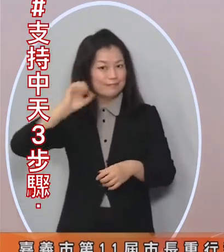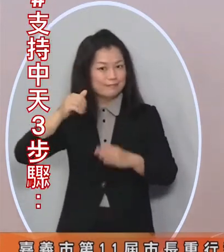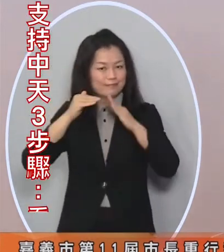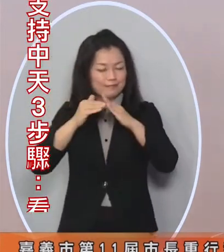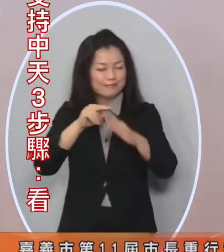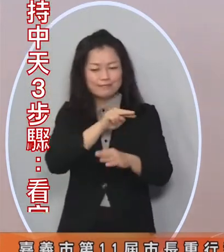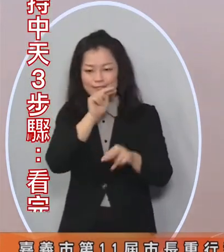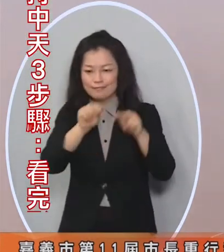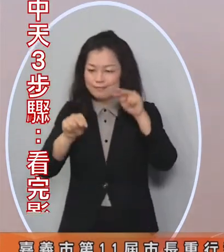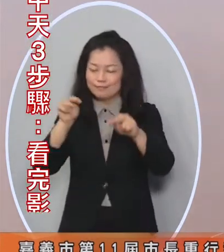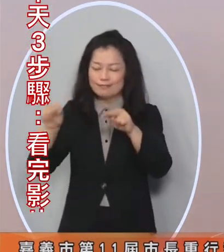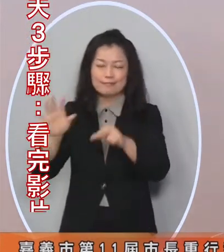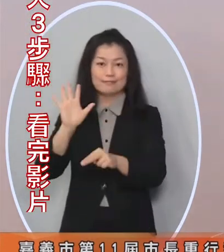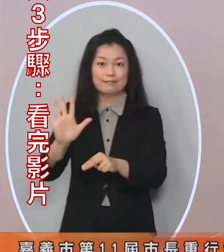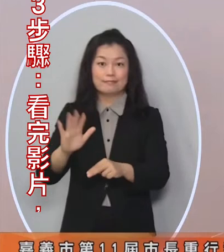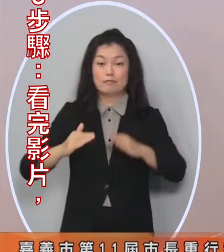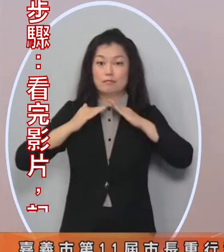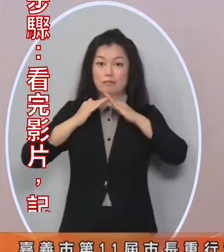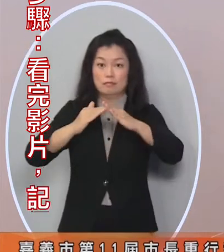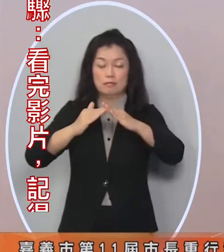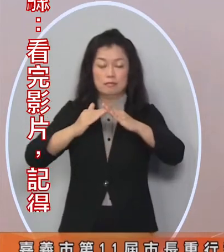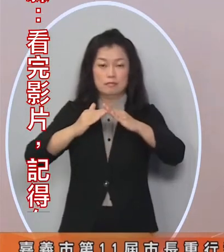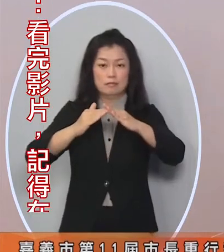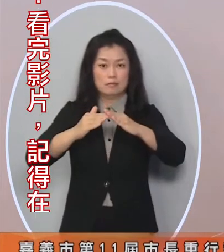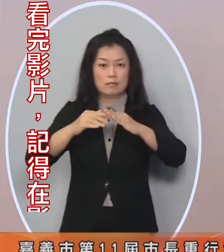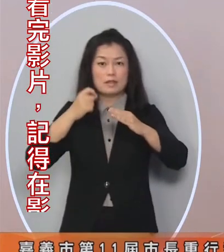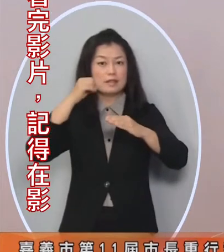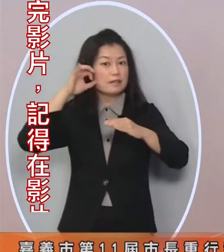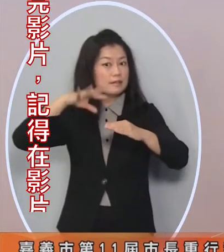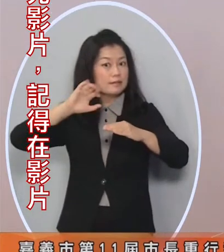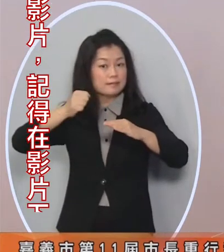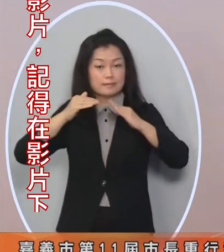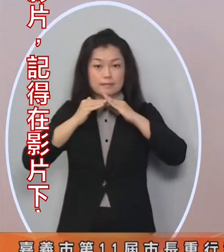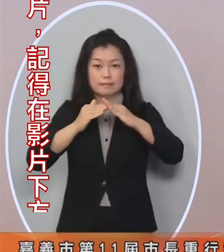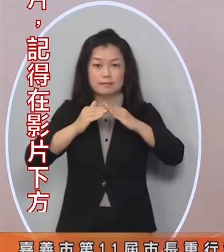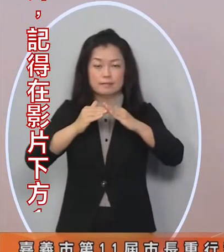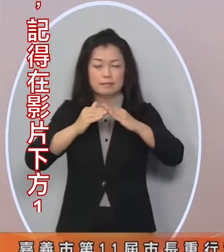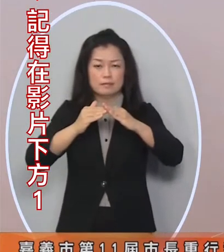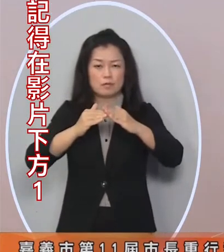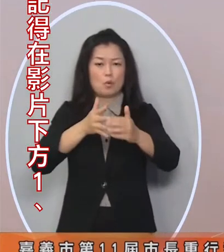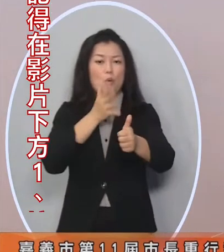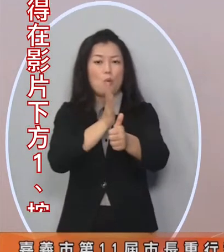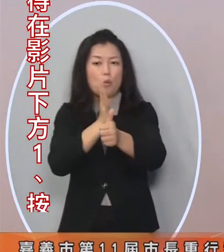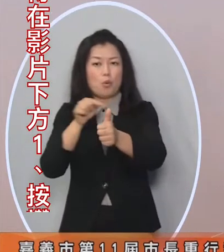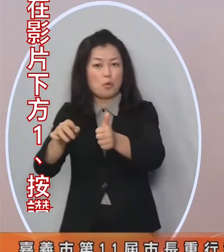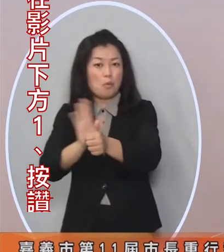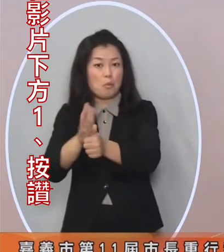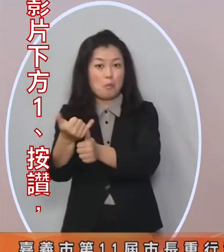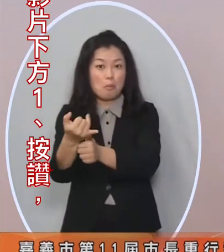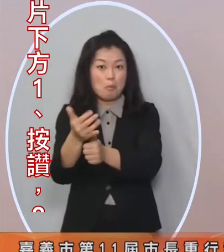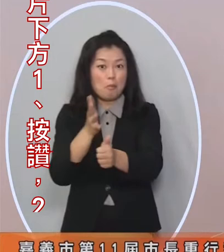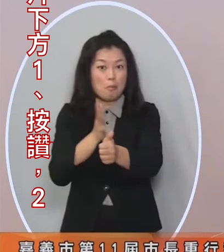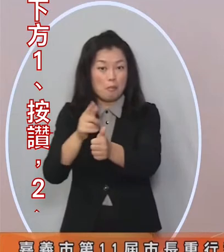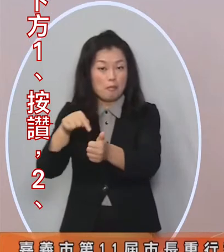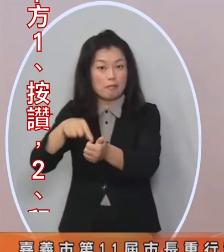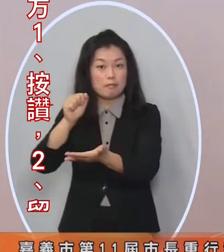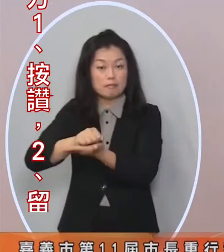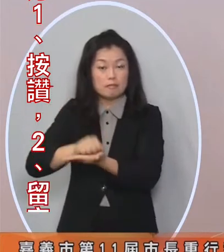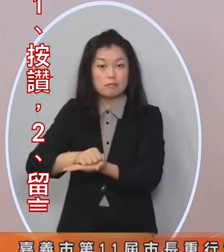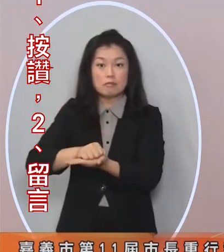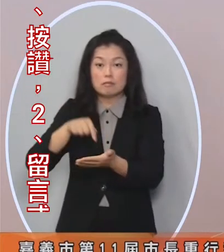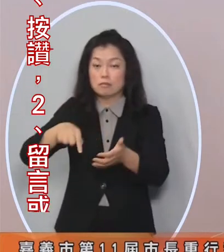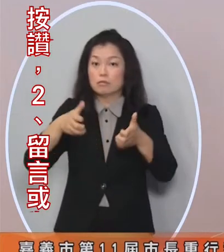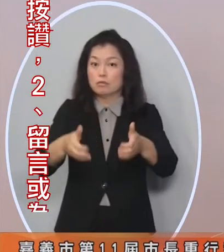们城市民调是很重要，为什么？因为这是一个很多的包括媒